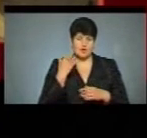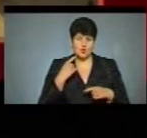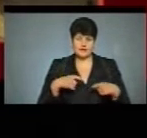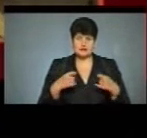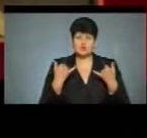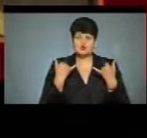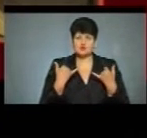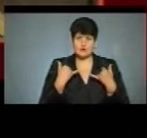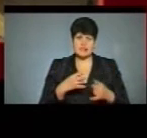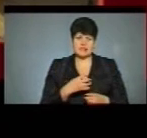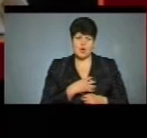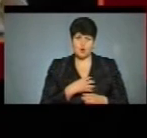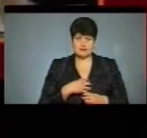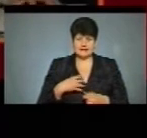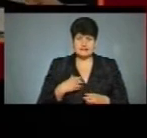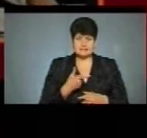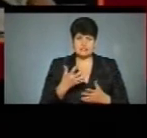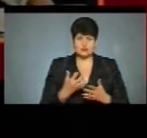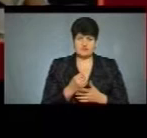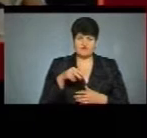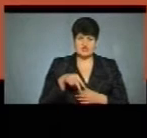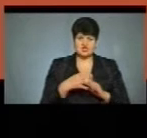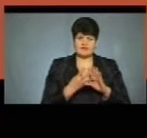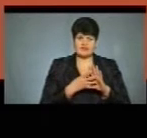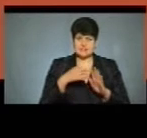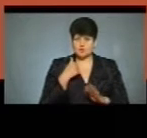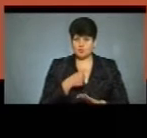атлетики сьогодні нагородили за їхні досягнення у 2019-му.